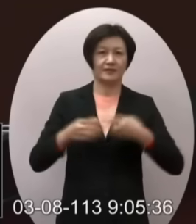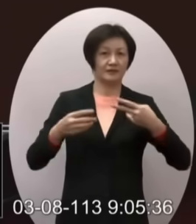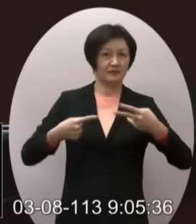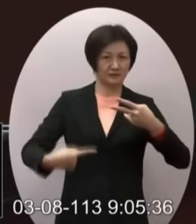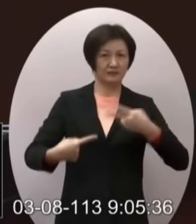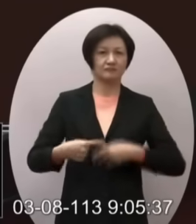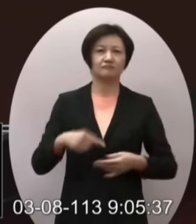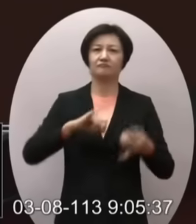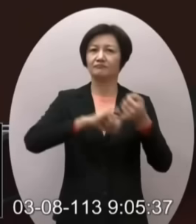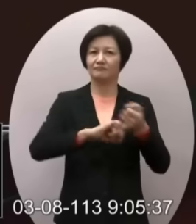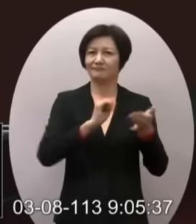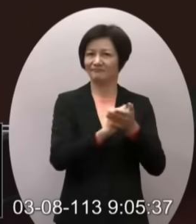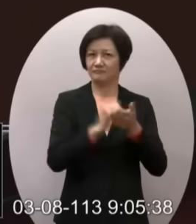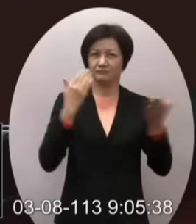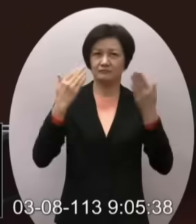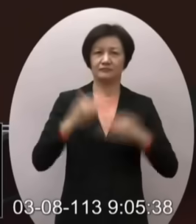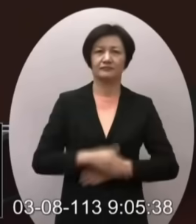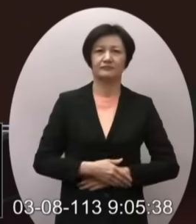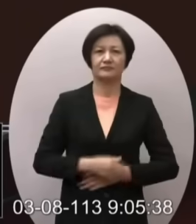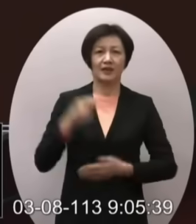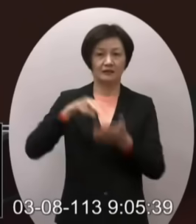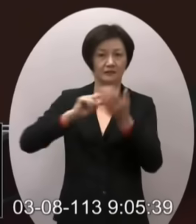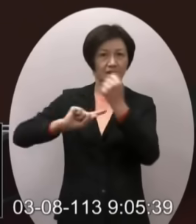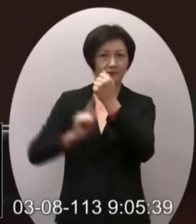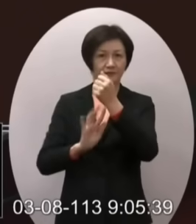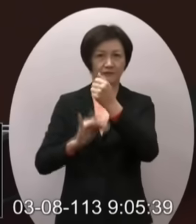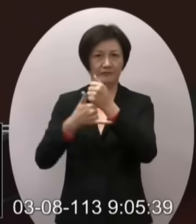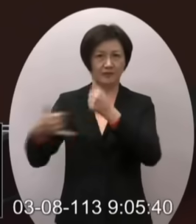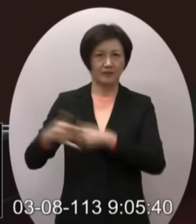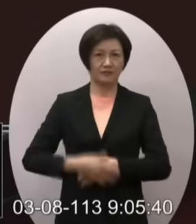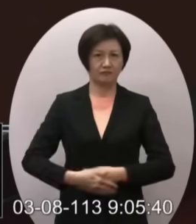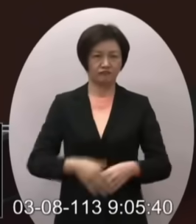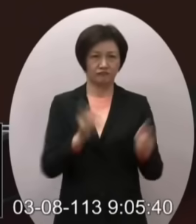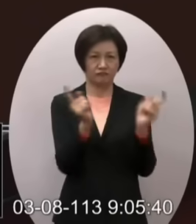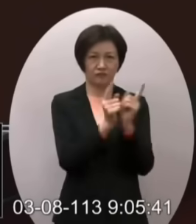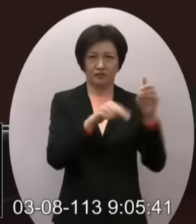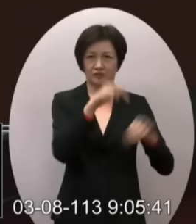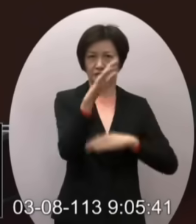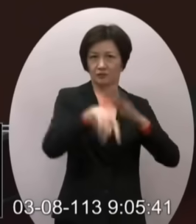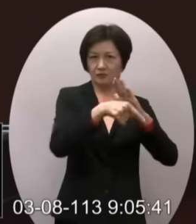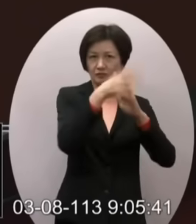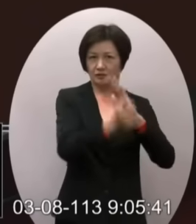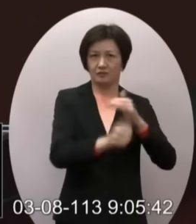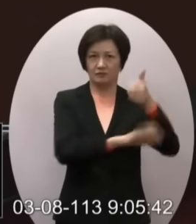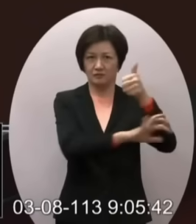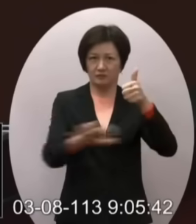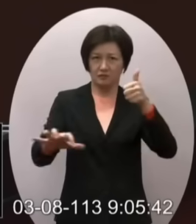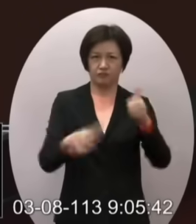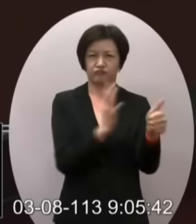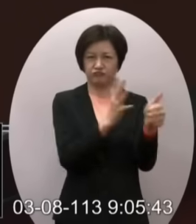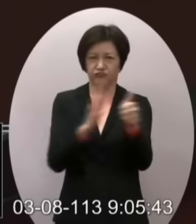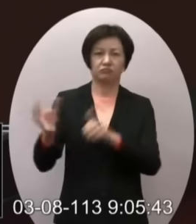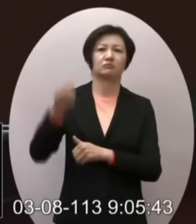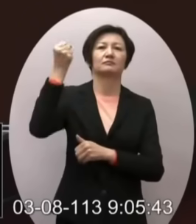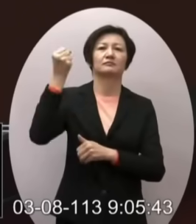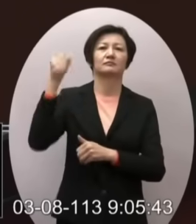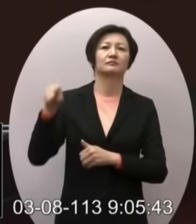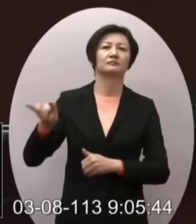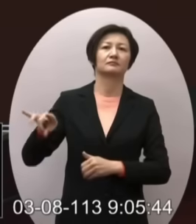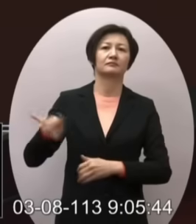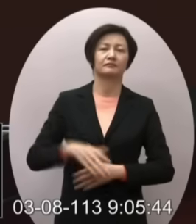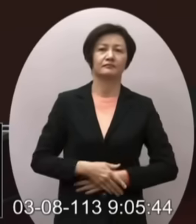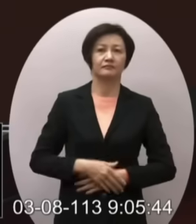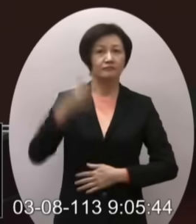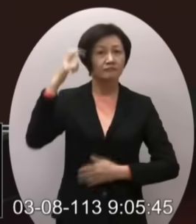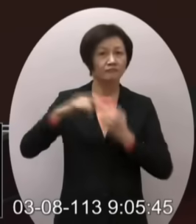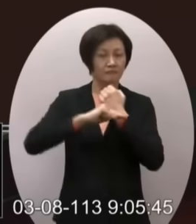第3条第2项第1款就明定，立委有向行政院院长各部会首长质询之权，宪